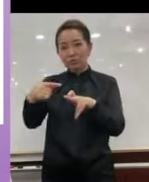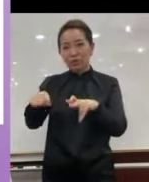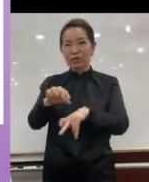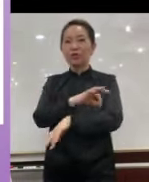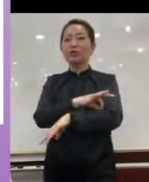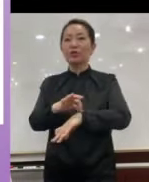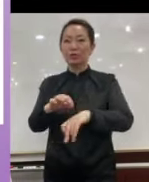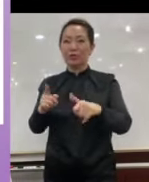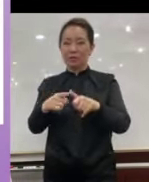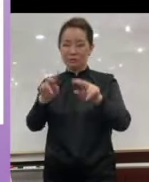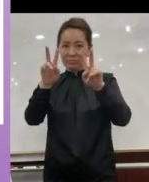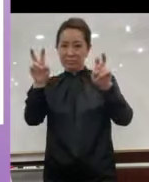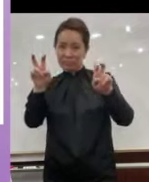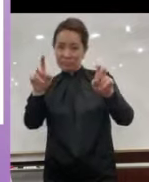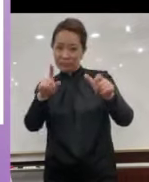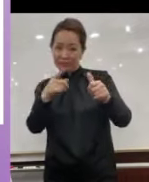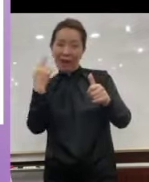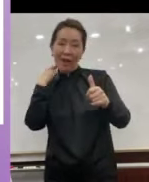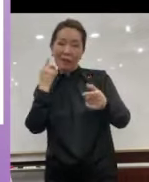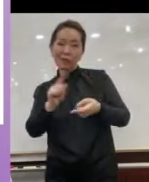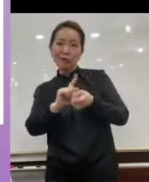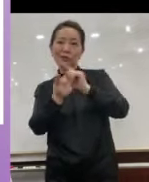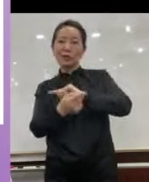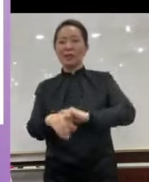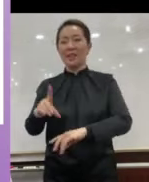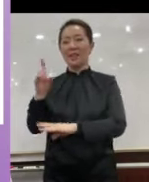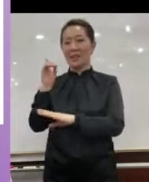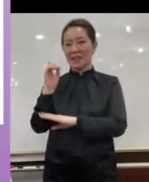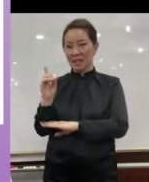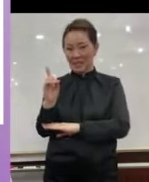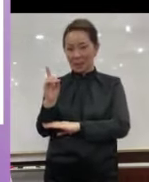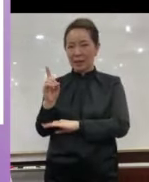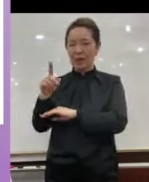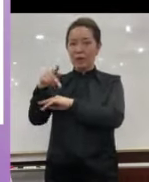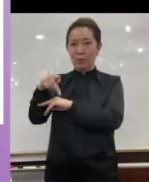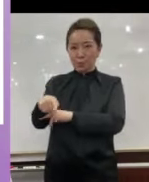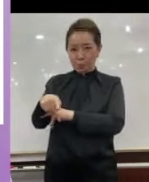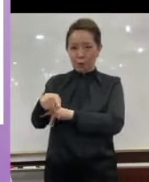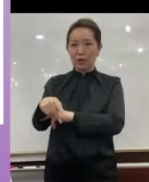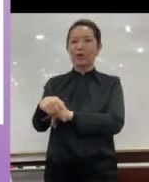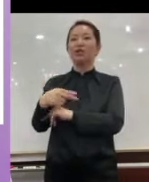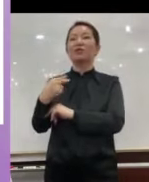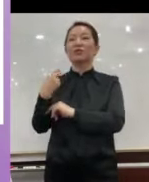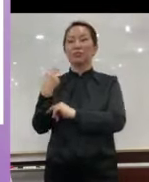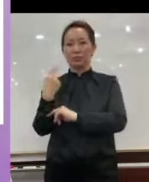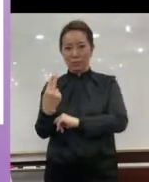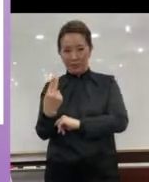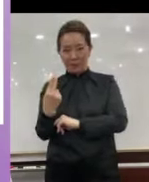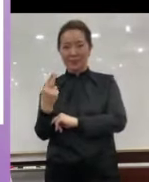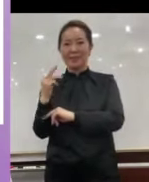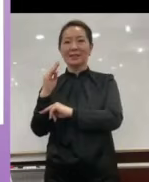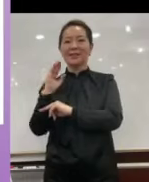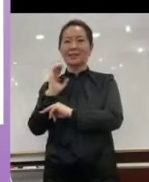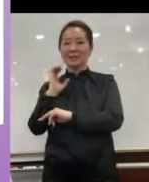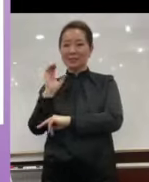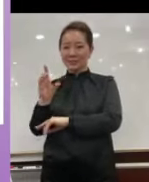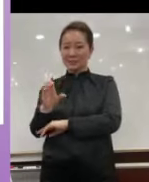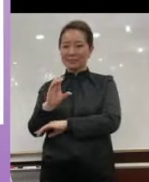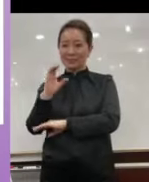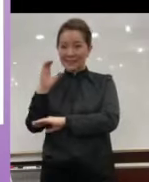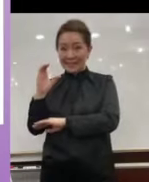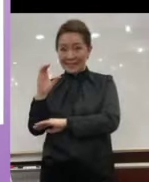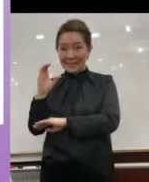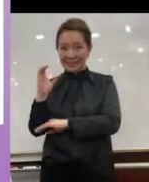нэрийг англи дээр хөрвүүлээд Disability Project in Улаанбаатар City гэдэг. Энэ дээр ийм үгээр одоо толгоо